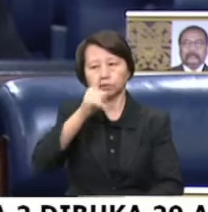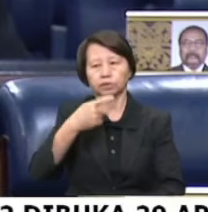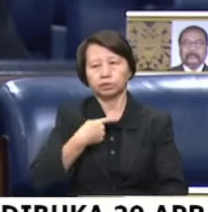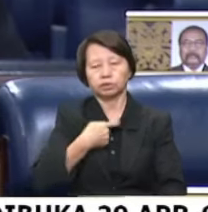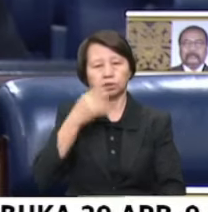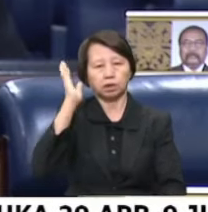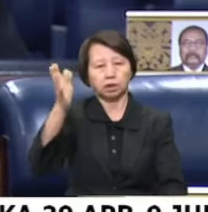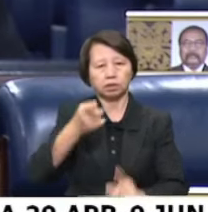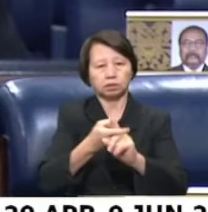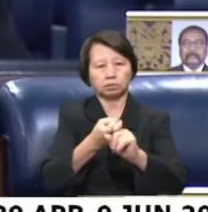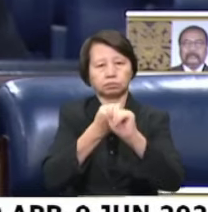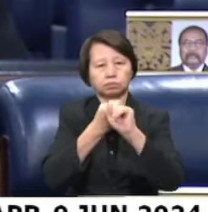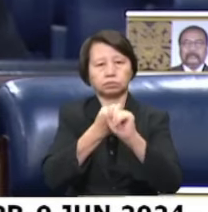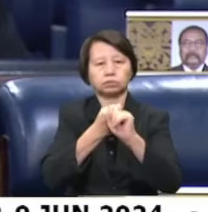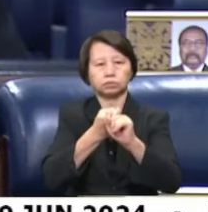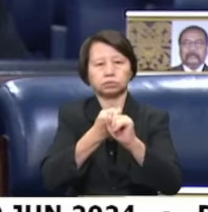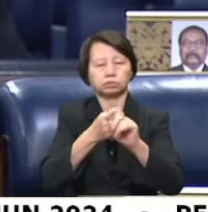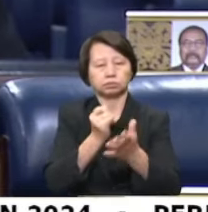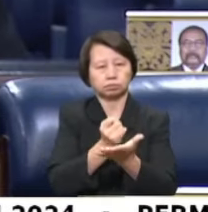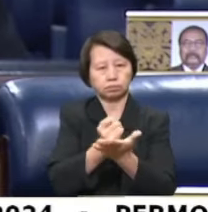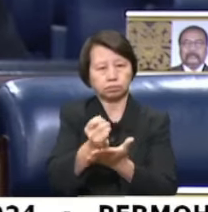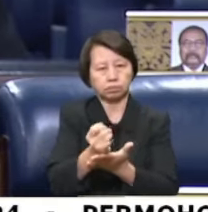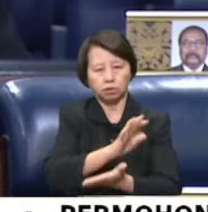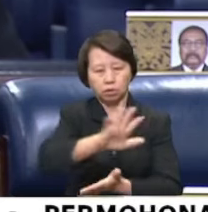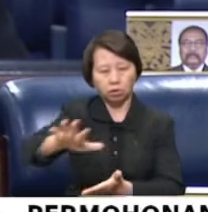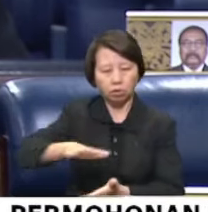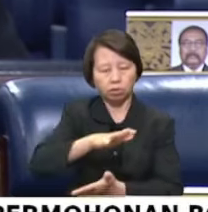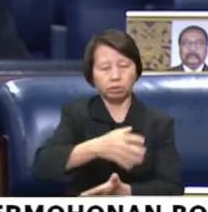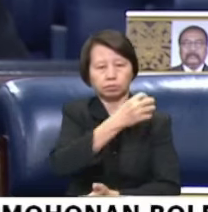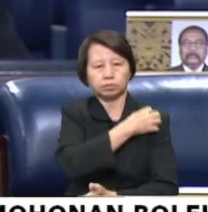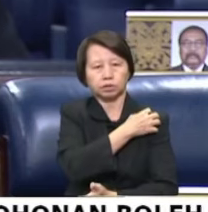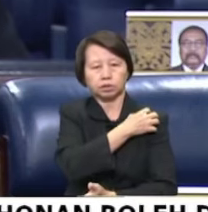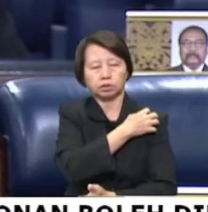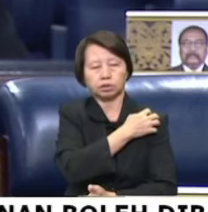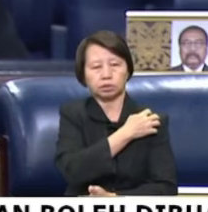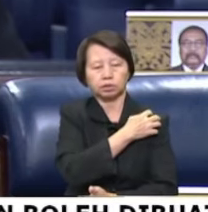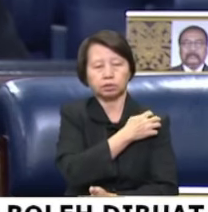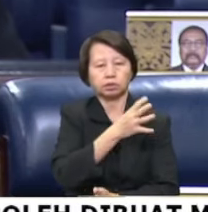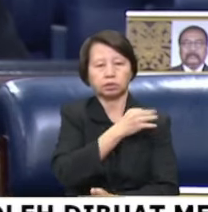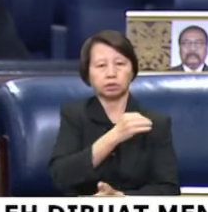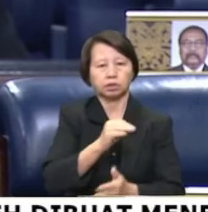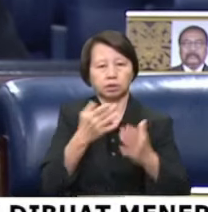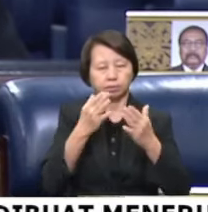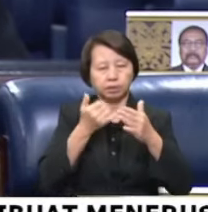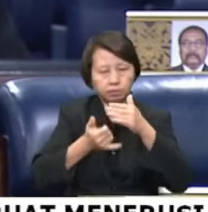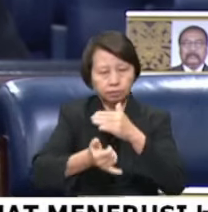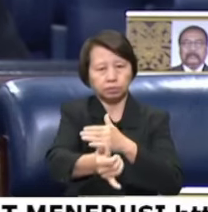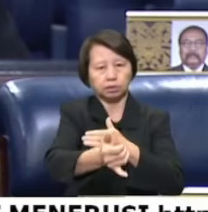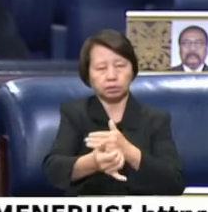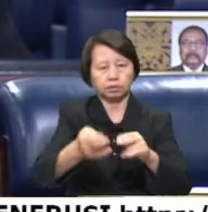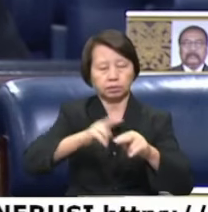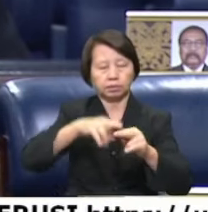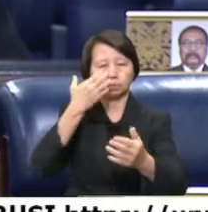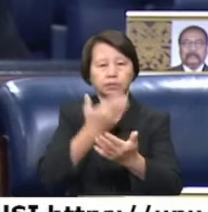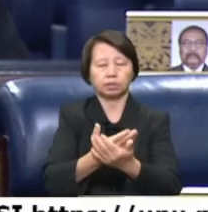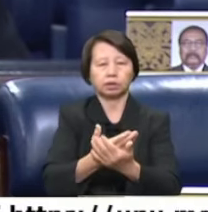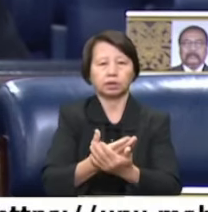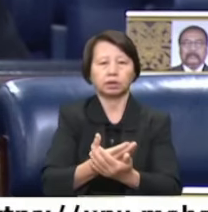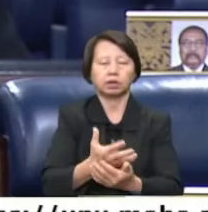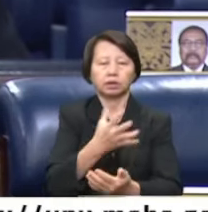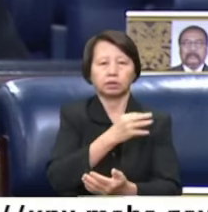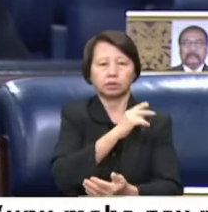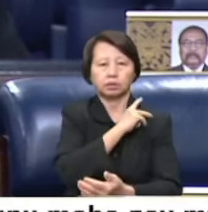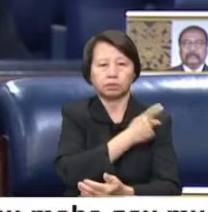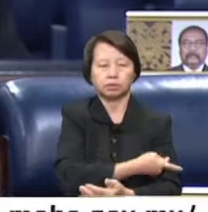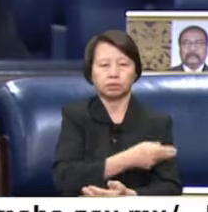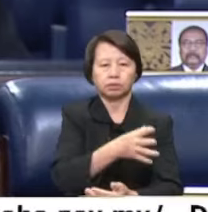akan perkukuhkan integriti di kalangan pegawai, anggota penguasa di pintu-pintu masuk melalui penambahbaikan aspek